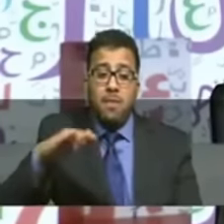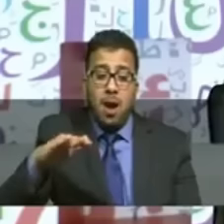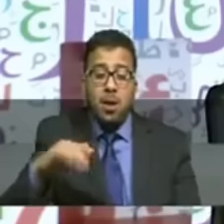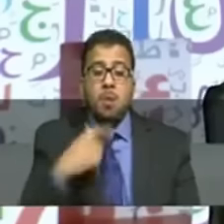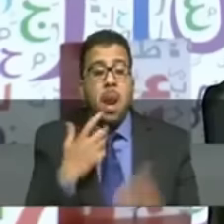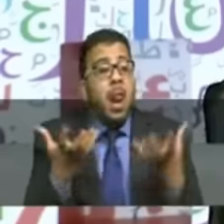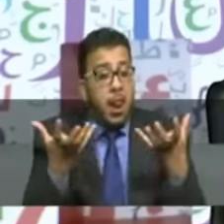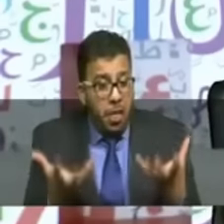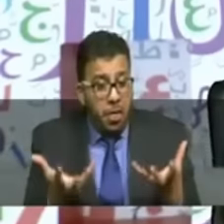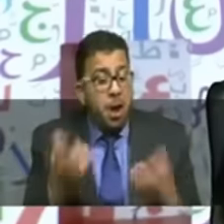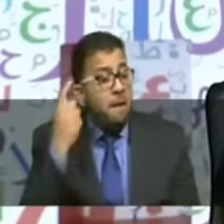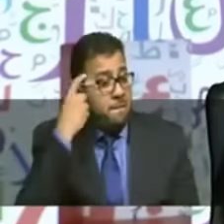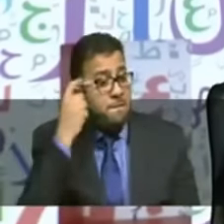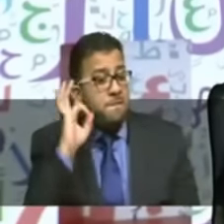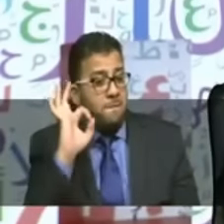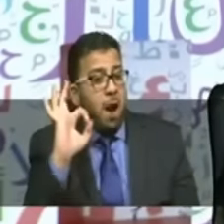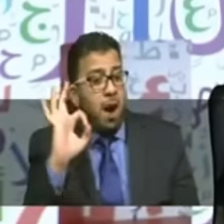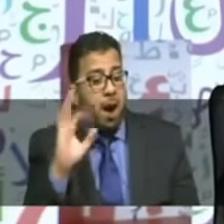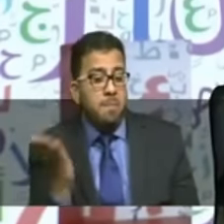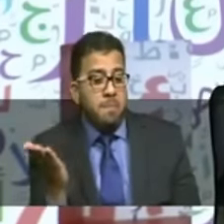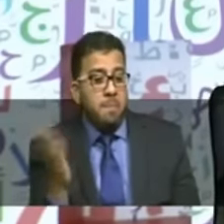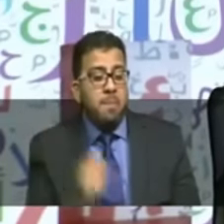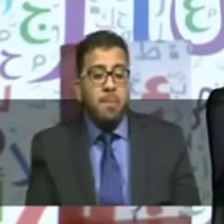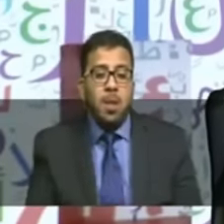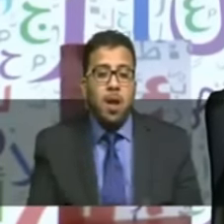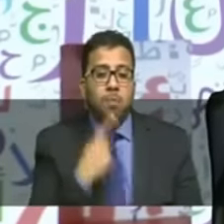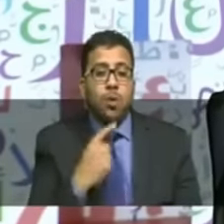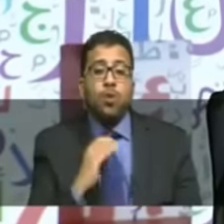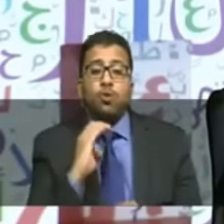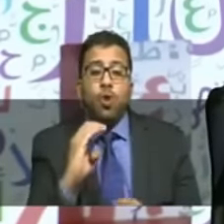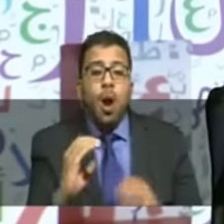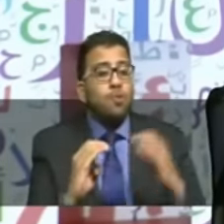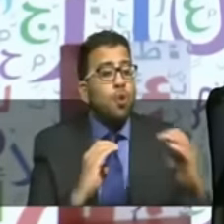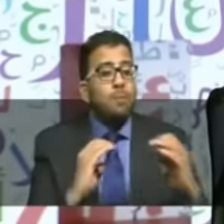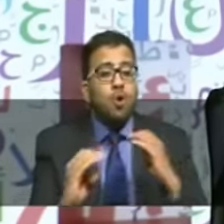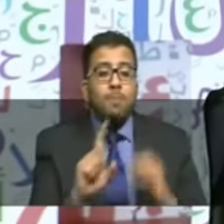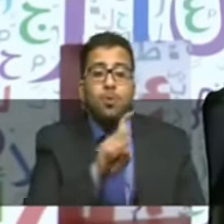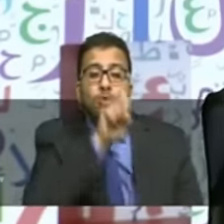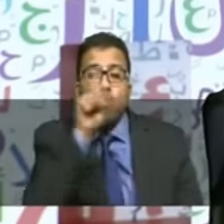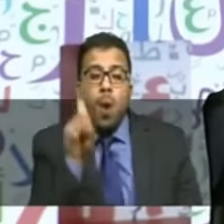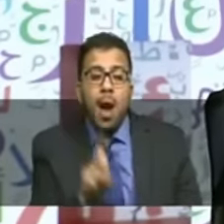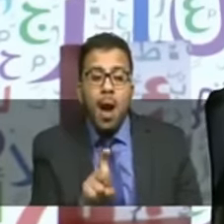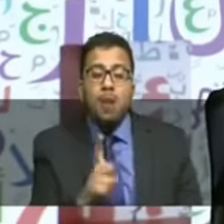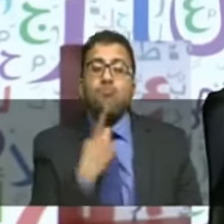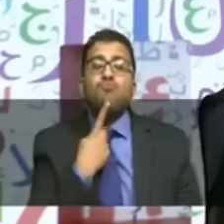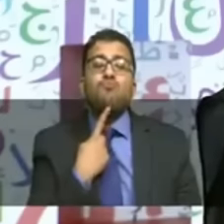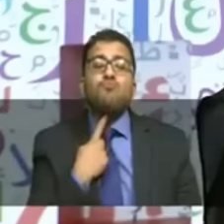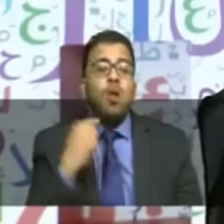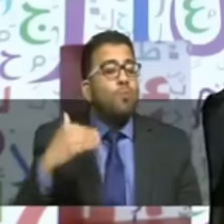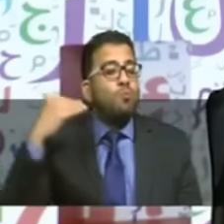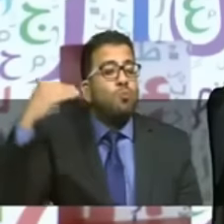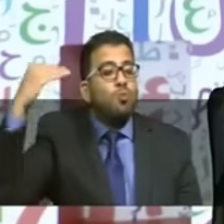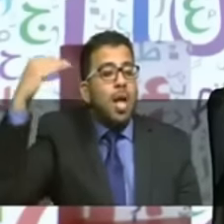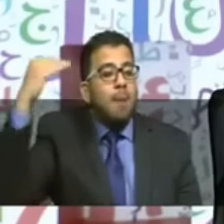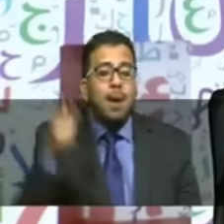نصقل مهاراتهم، وأيضا أن إحنا نجاوب على أسئلتهم وتمنياتهم في المستقبل